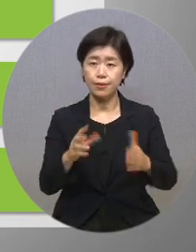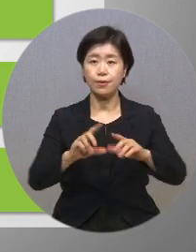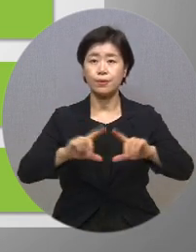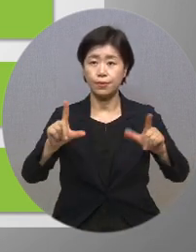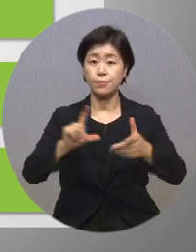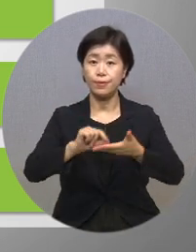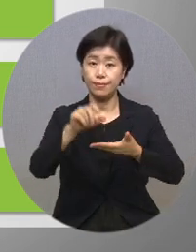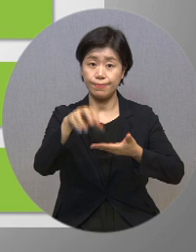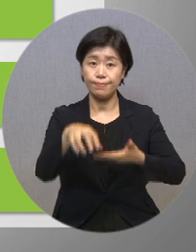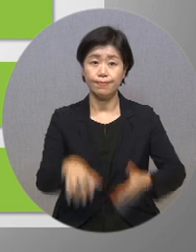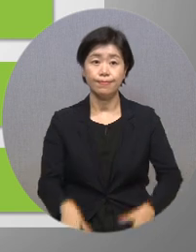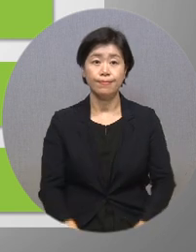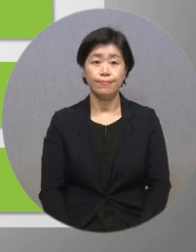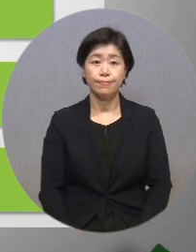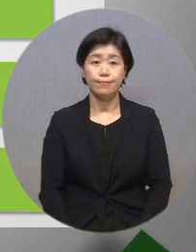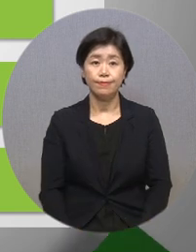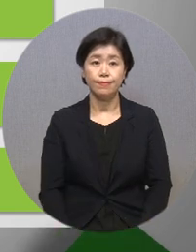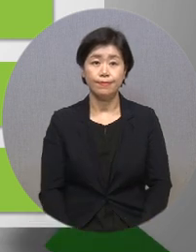동부지사입니다.